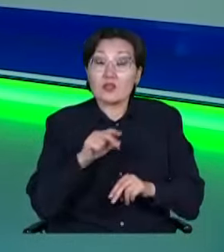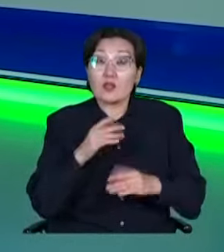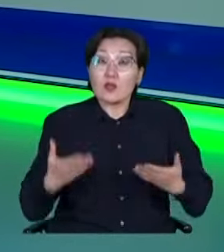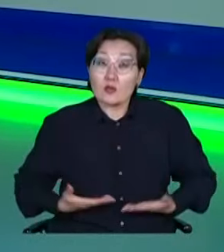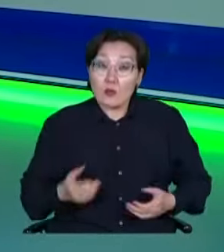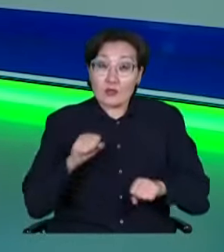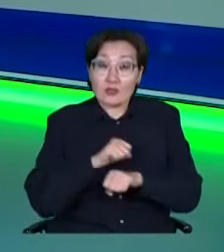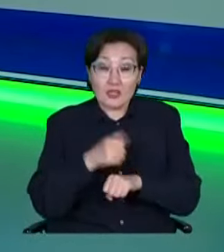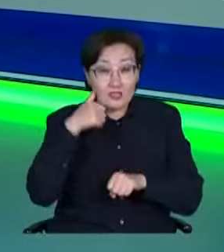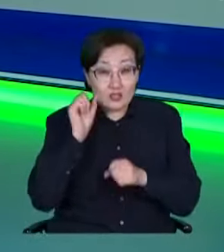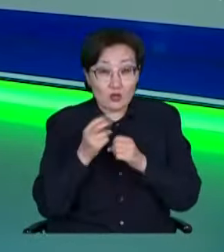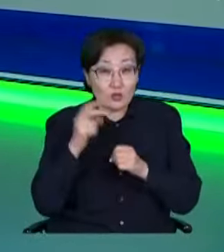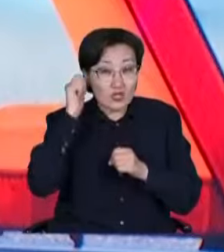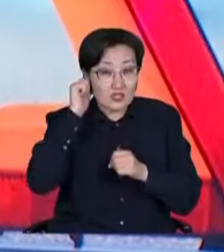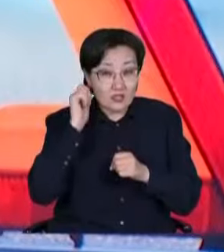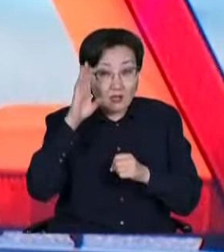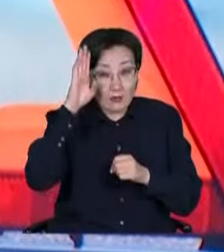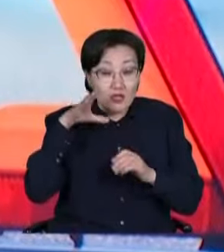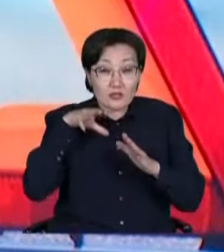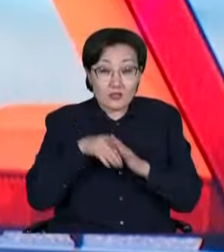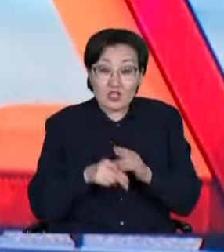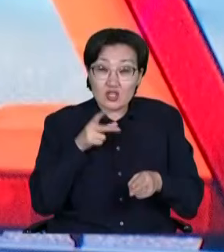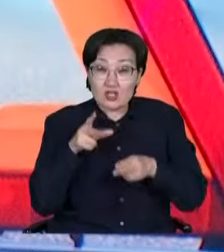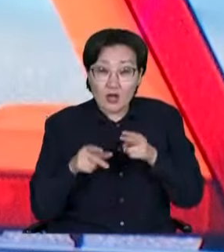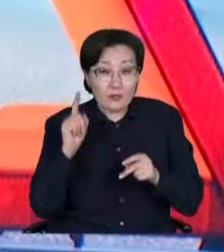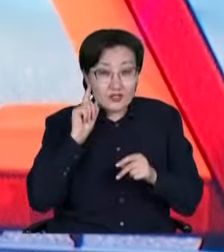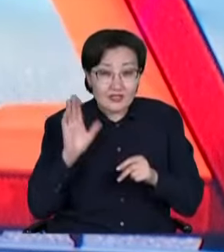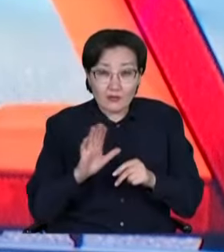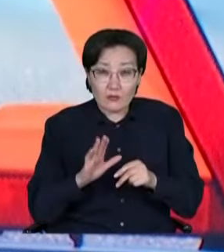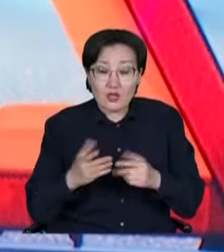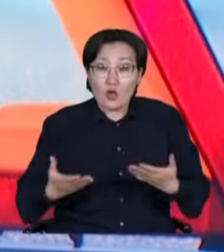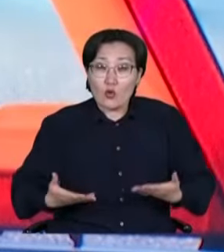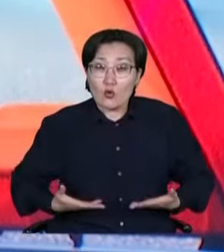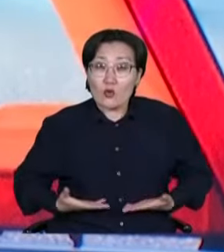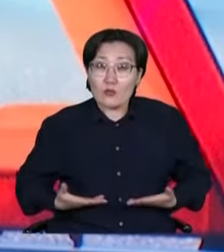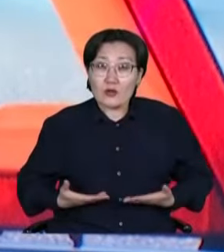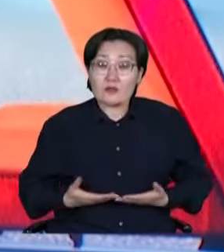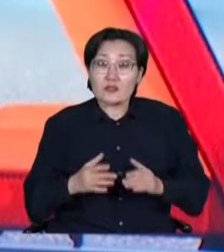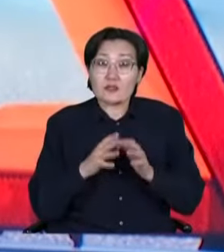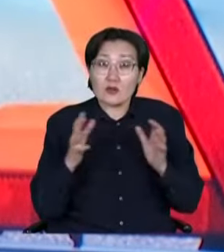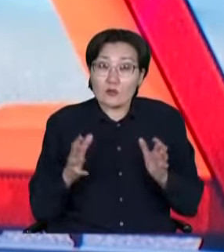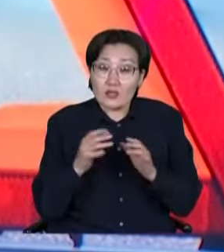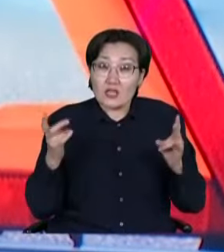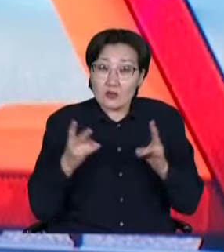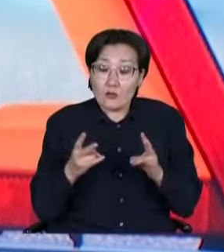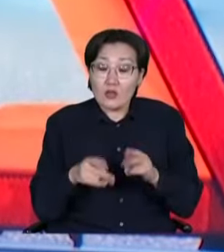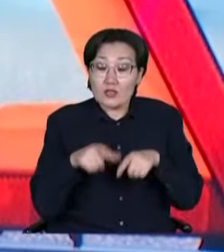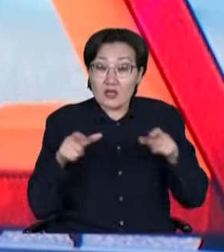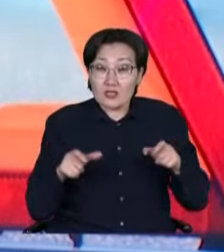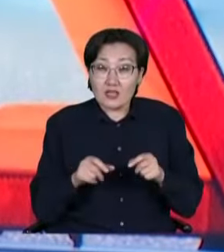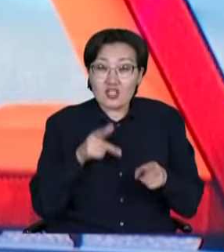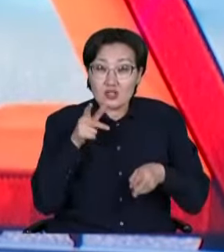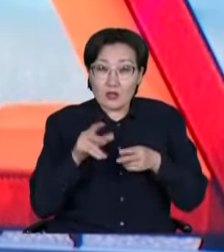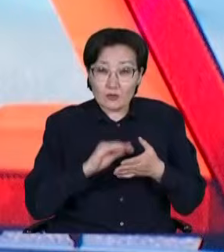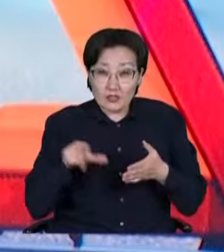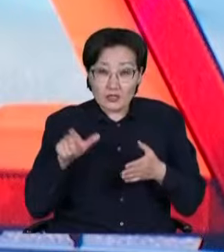12 жастағы балада сол көптің бірі шағымымыз ескерілмейді, өміріміз бағаланбайды деген азаматтар арызын өңірдегі тілшісі тыңдап қайтқан